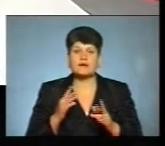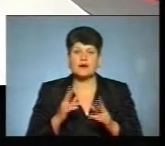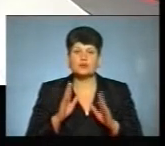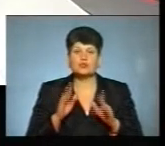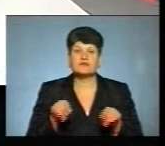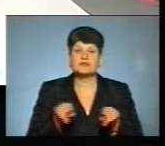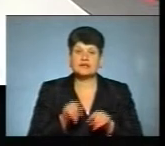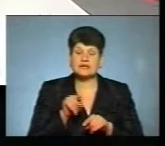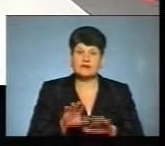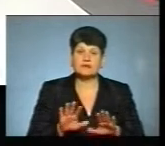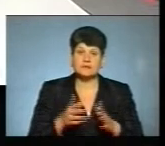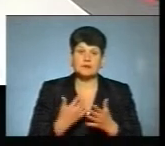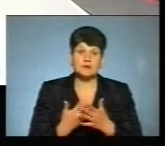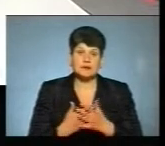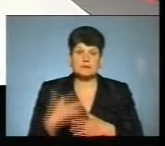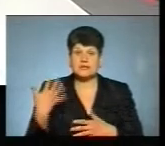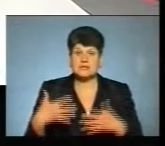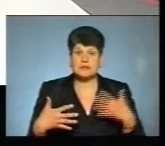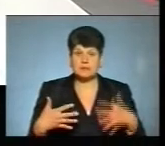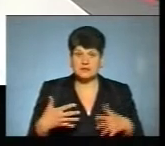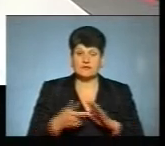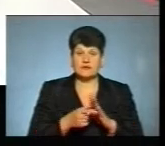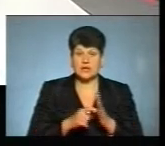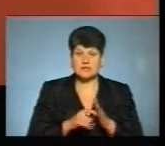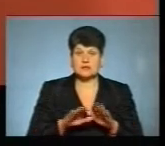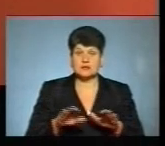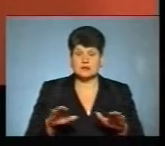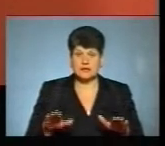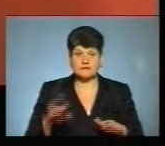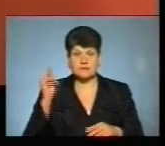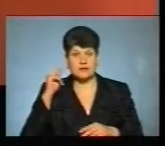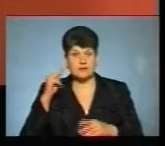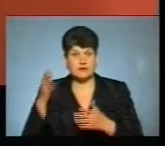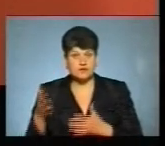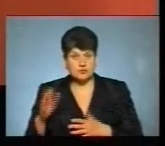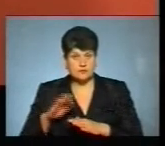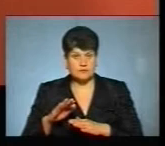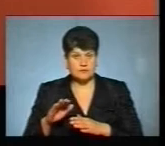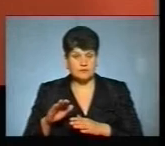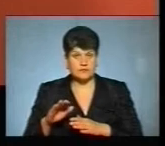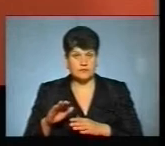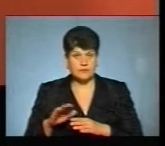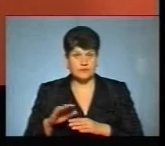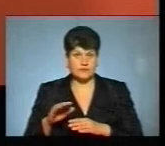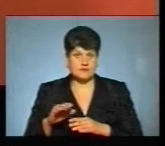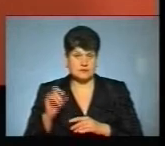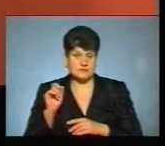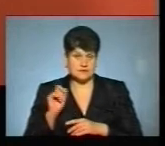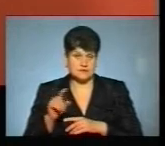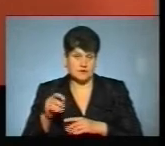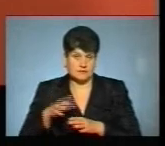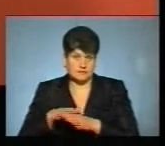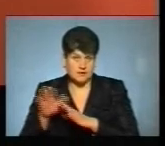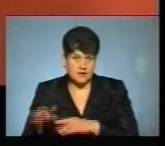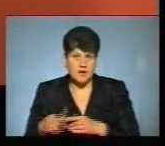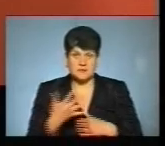тих випадках, коли, для прикладу, 50 на 50 в класі дітей засвоїли матеріал, а 50 не засвоїли? Тобто ті, що, в принципі,